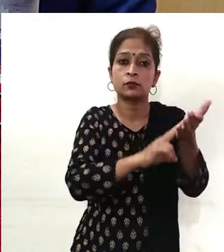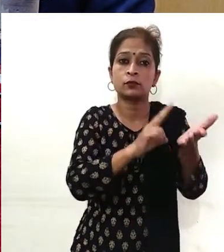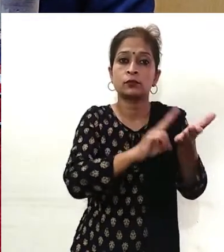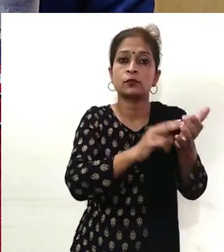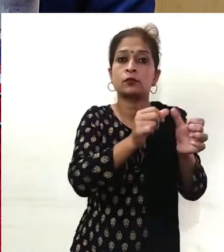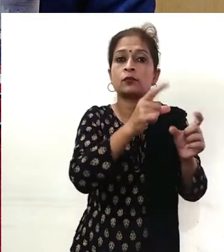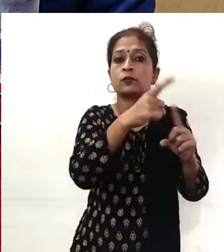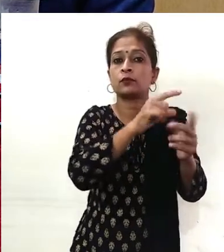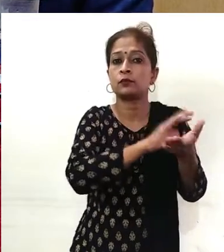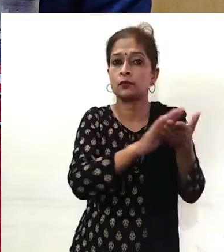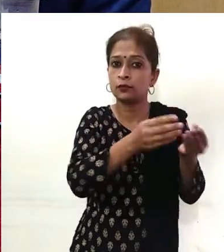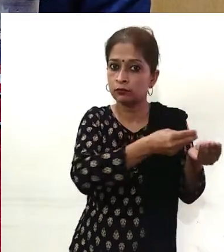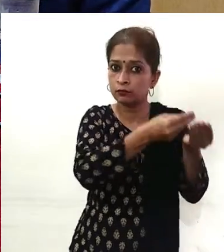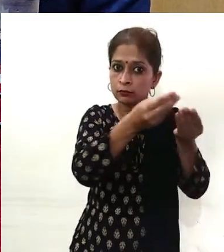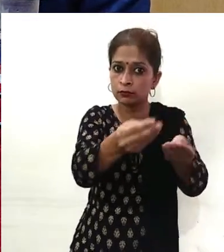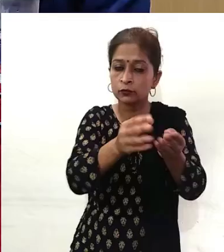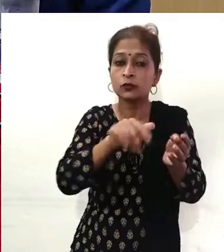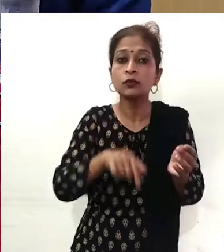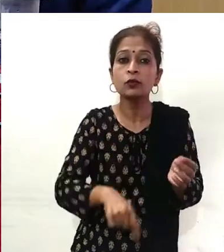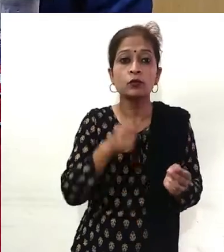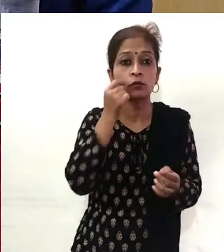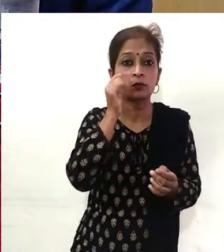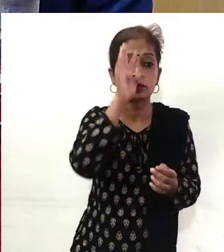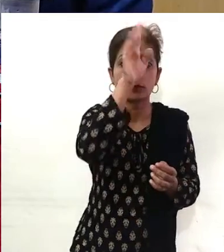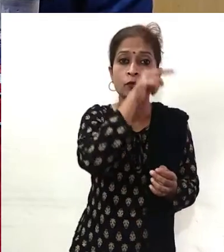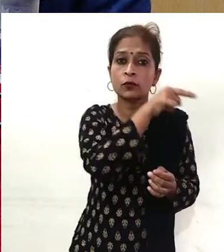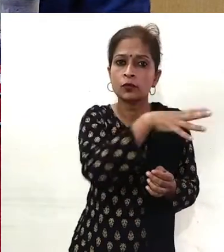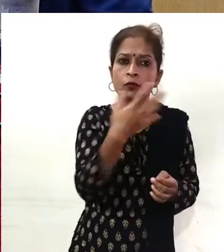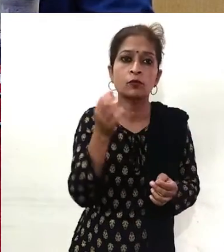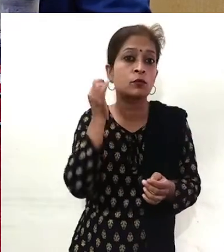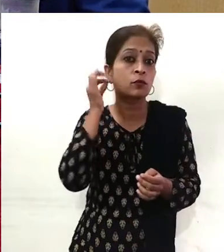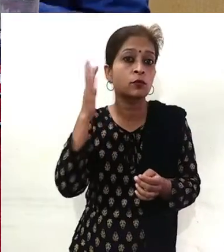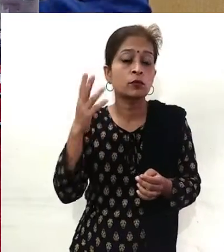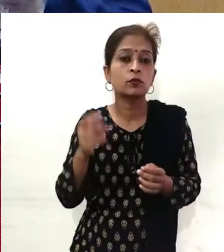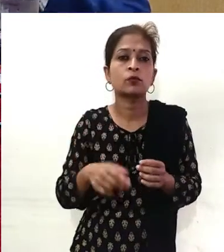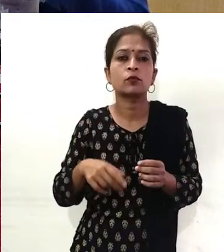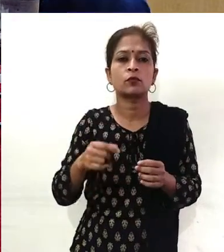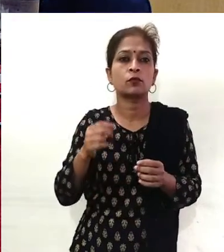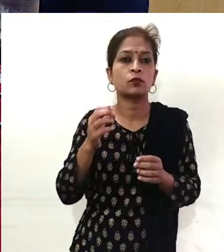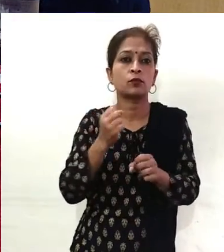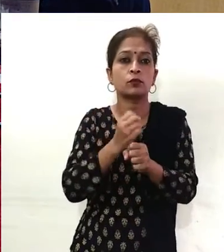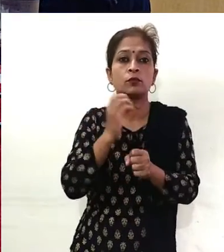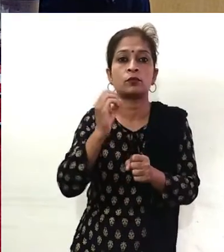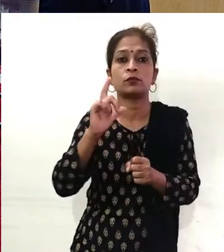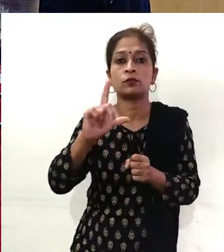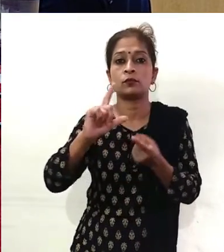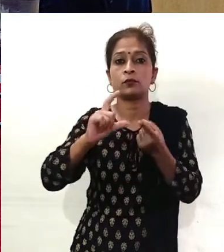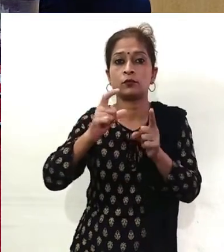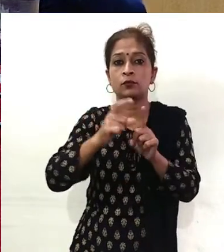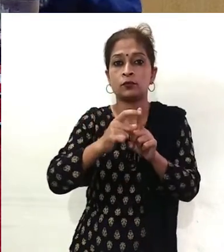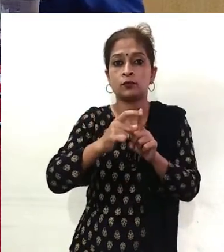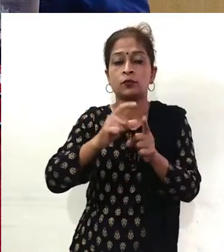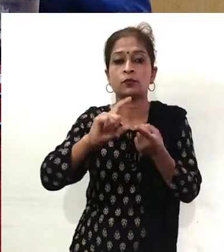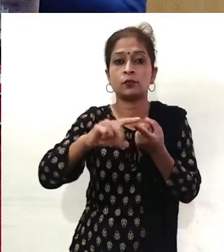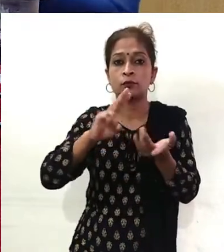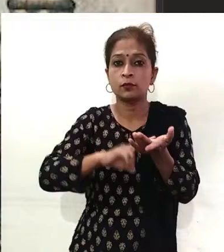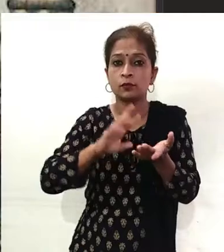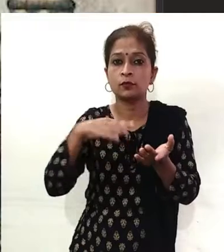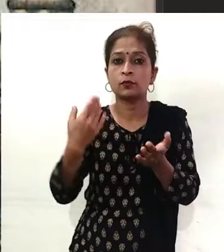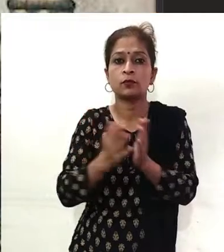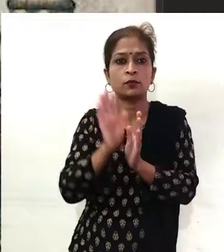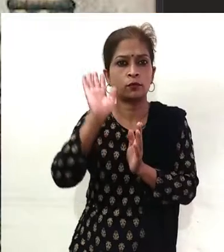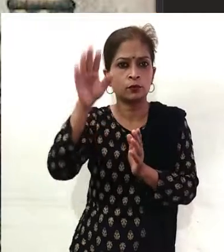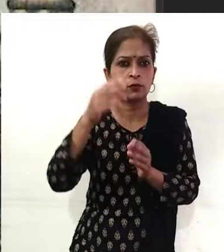ऐसी बात थी कि राजा रणजीत सिंह ने जितना सोना गोल्डन टेम्पल को नहीं दिया था, उससे ज़्यादा सोना